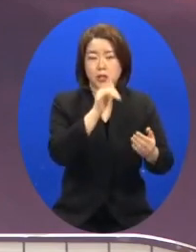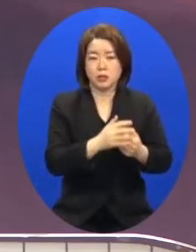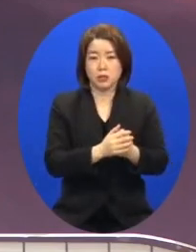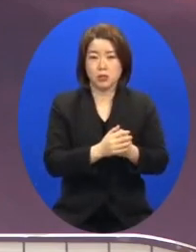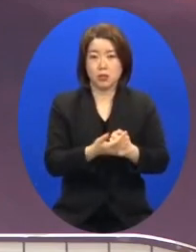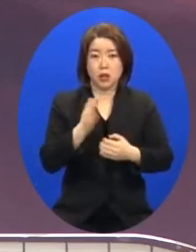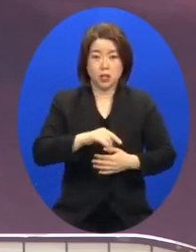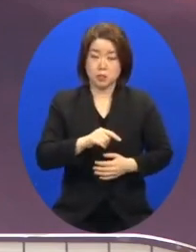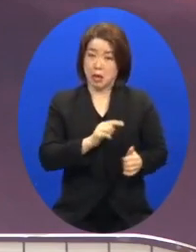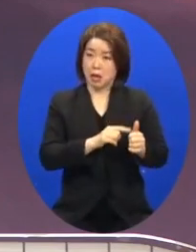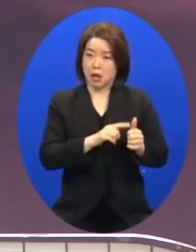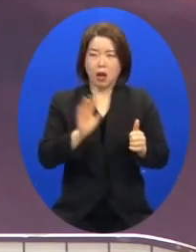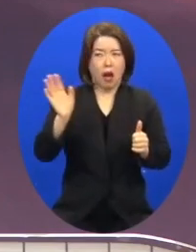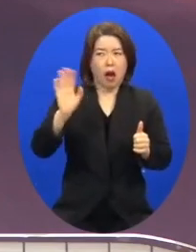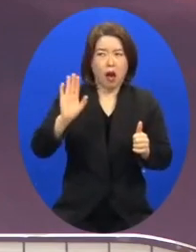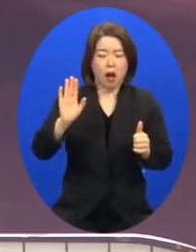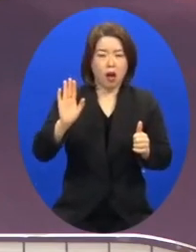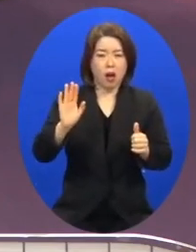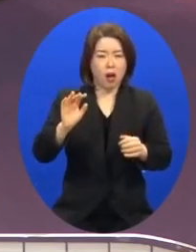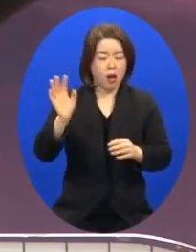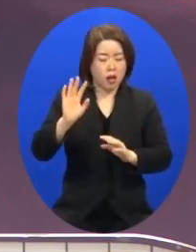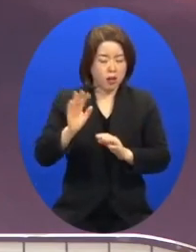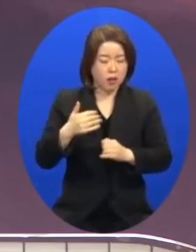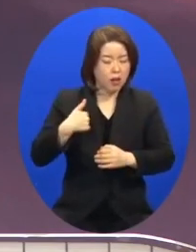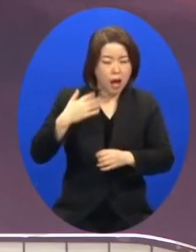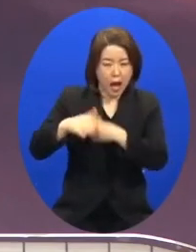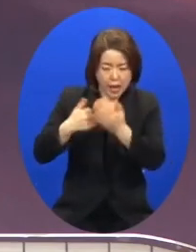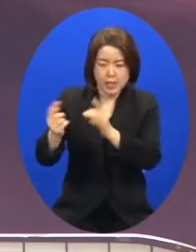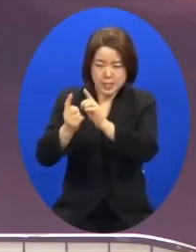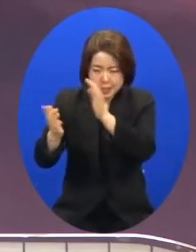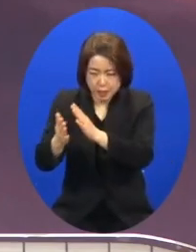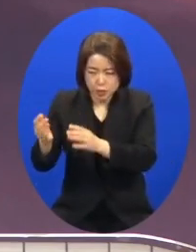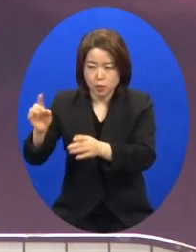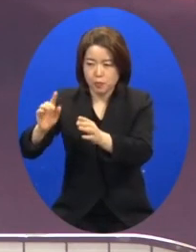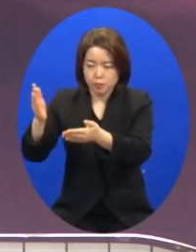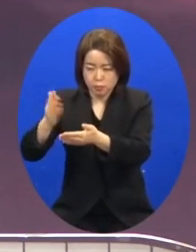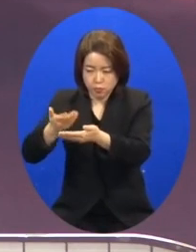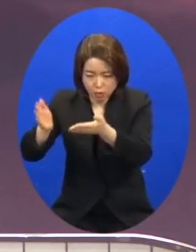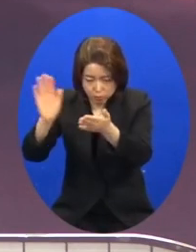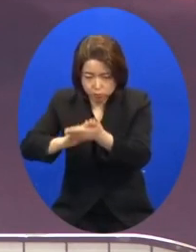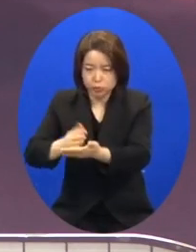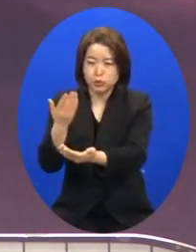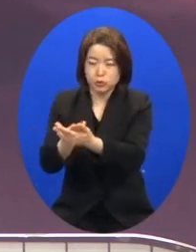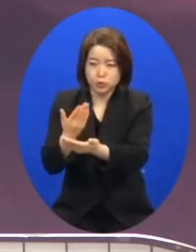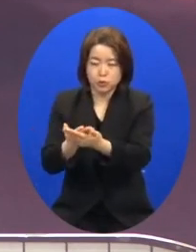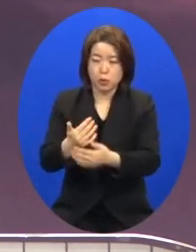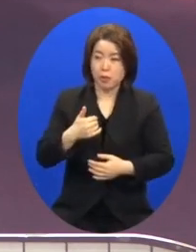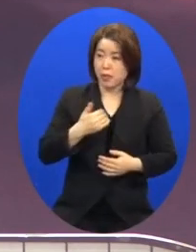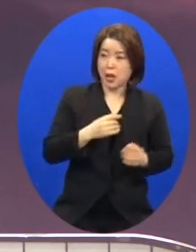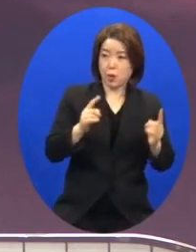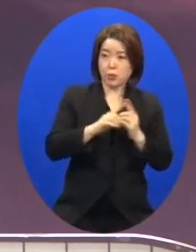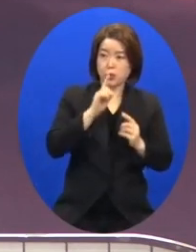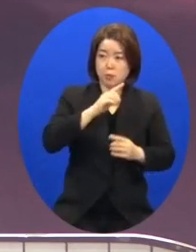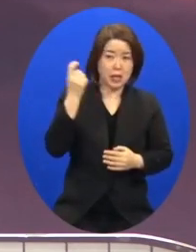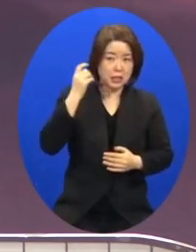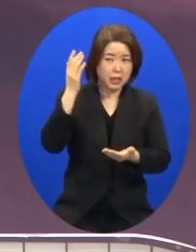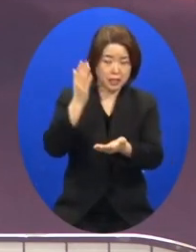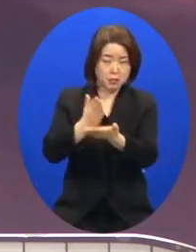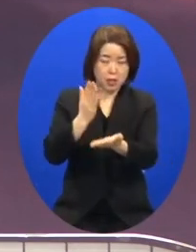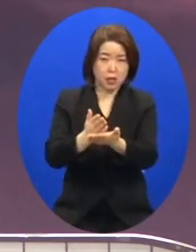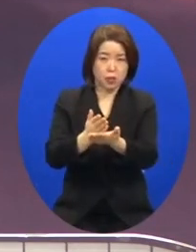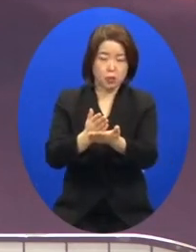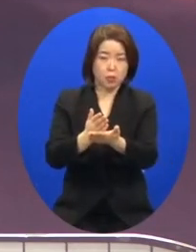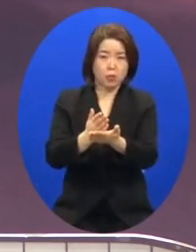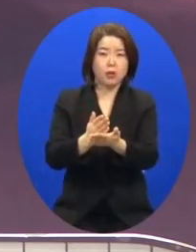거절합니다 하나님이 직접 고치시고 제가 고쳤다 는 말을 듣지 않게 원합니다 그랬더니 하나님께서